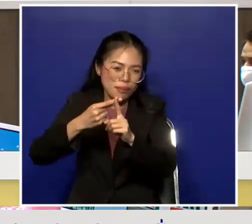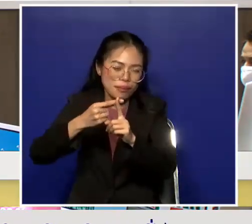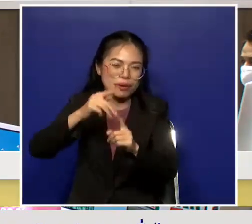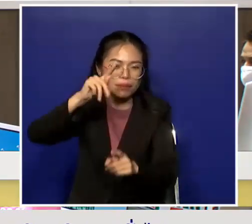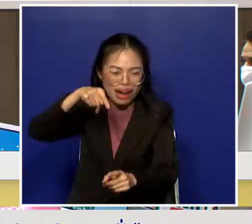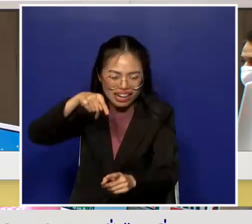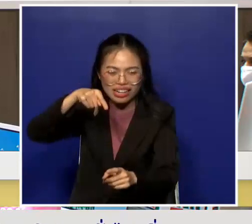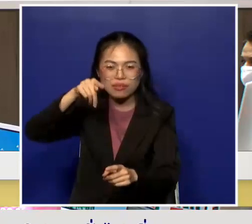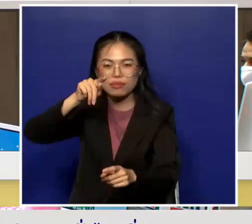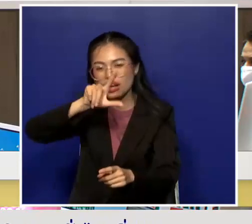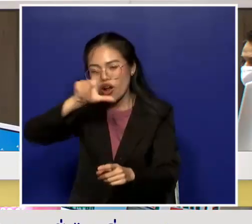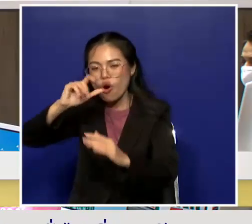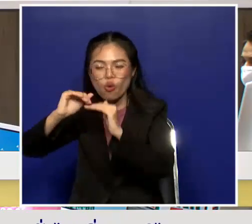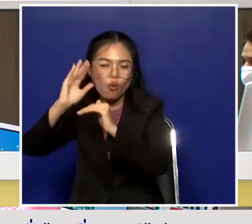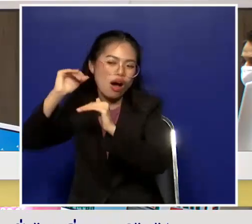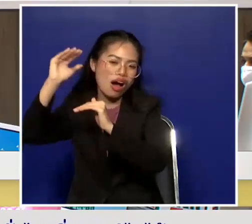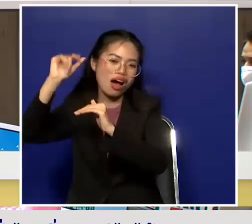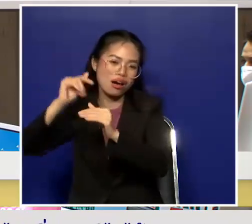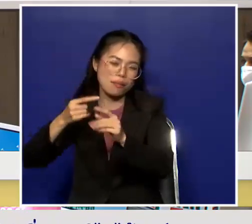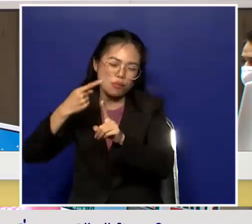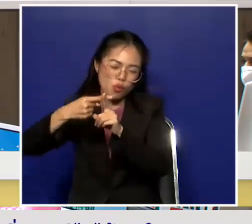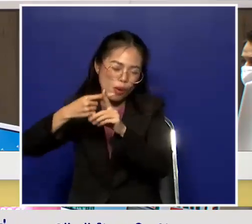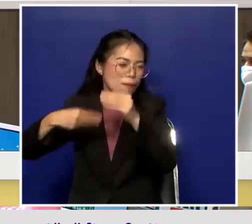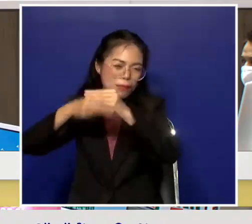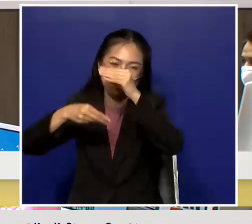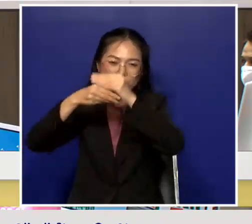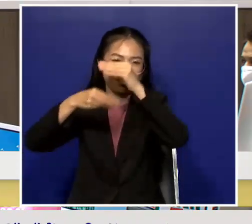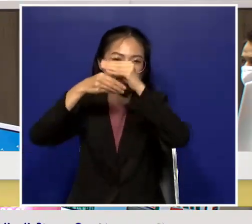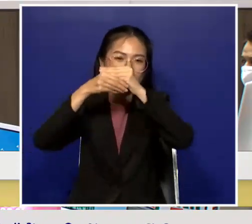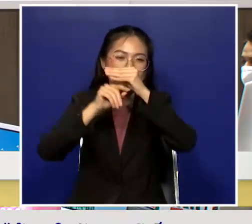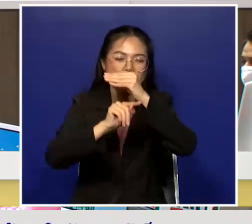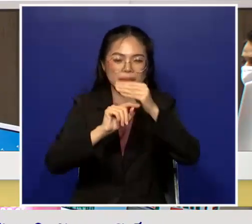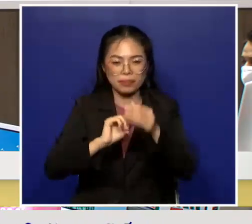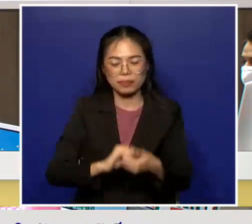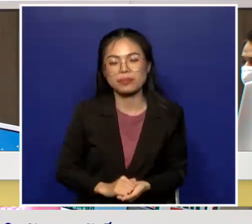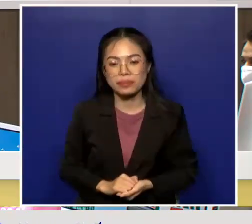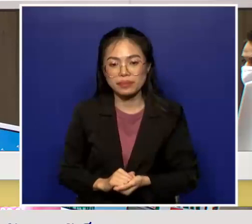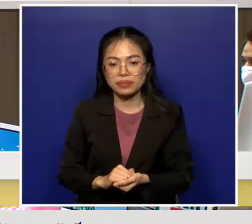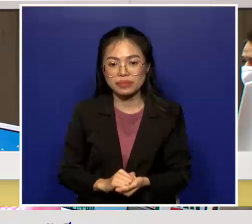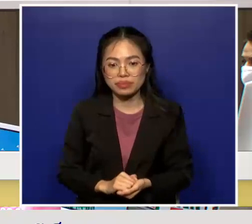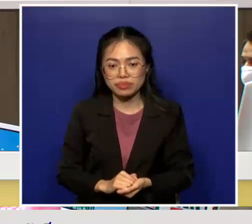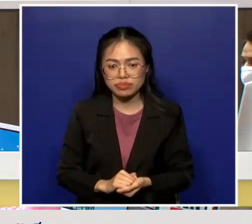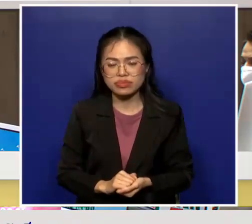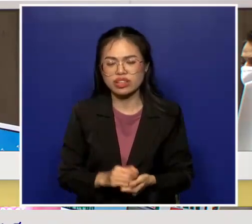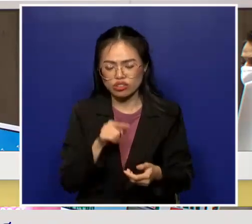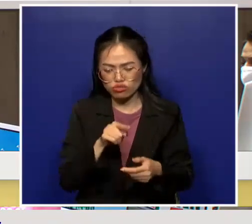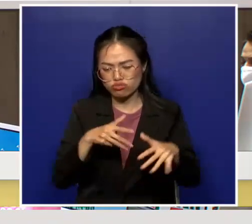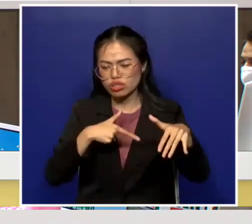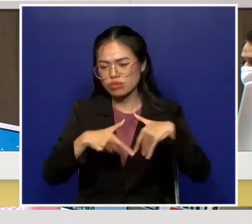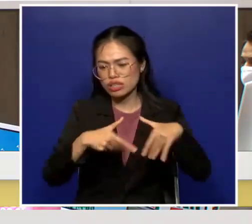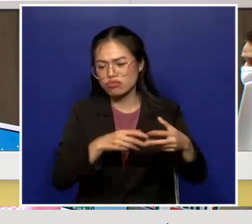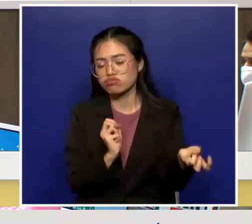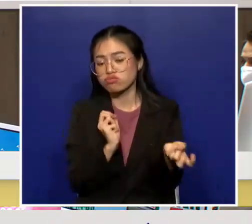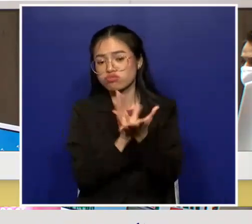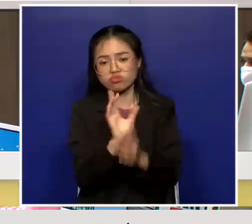พันเท่านี่คือความสามารถพิเศษของเจ้าสัวลายนี้และสิ่งที่ชาวบ้านได้รับคืออะไรรู้ไหม